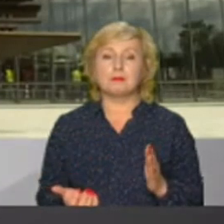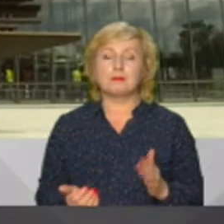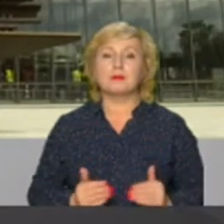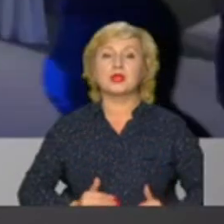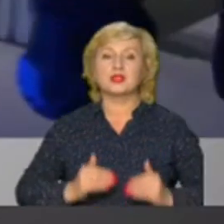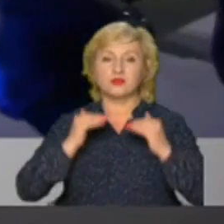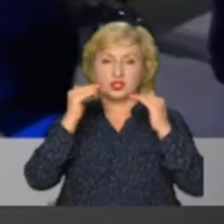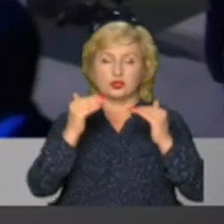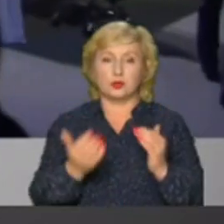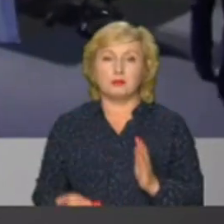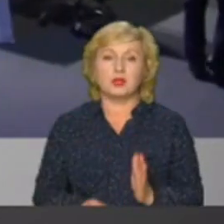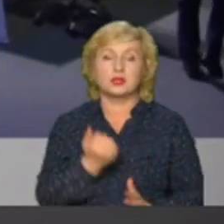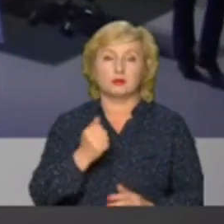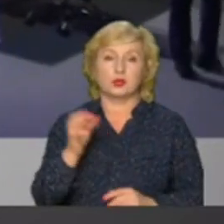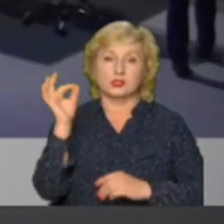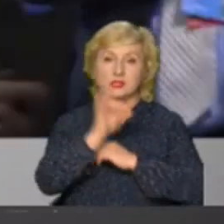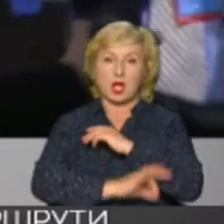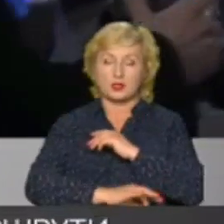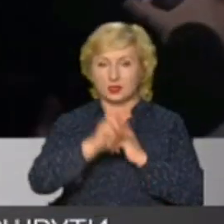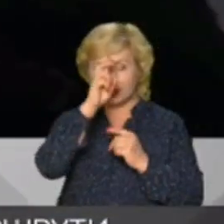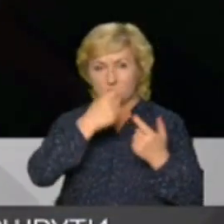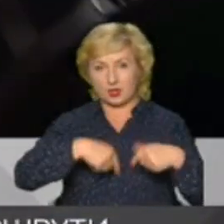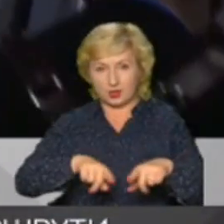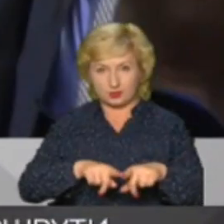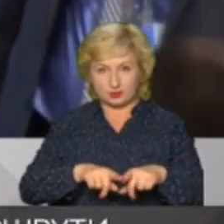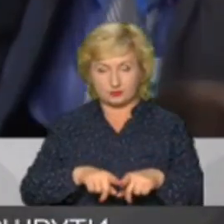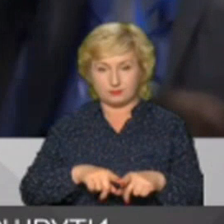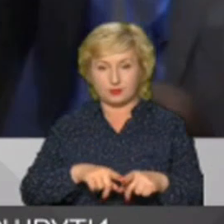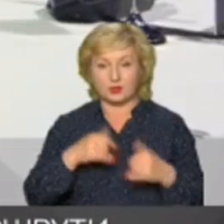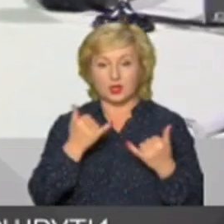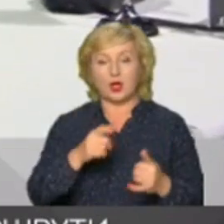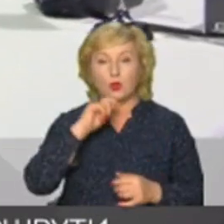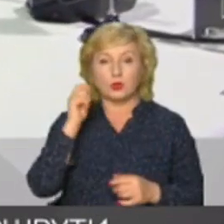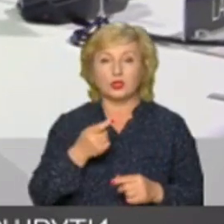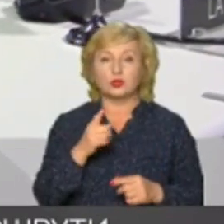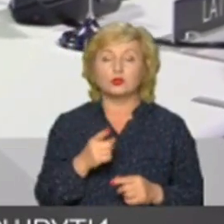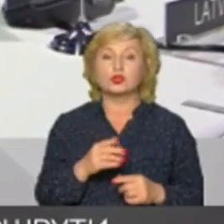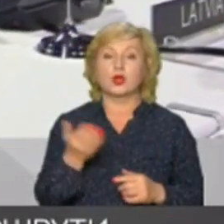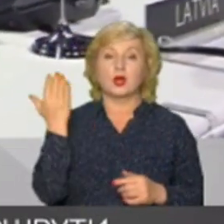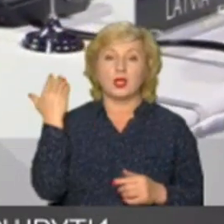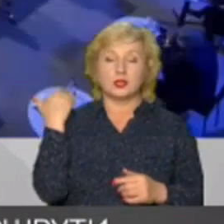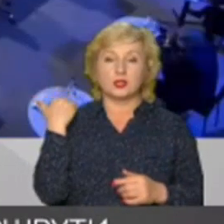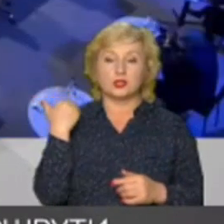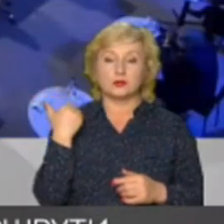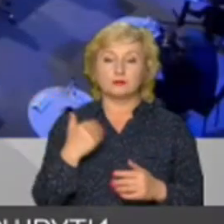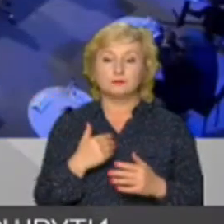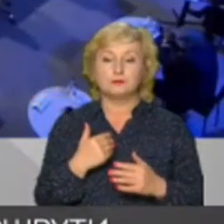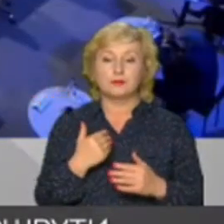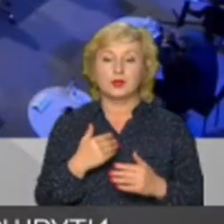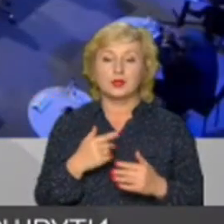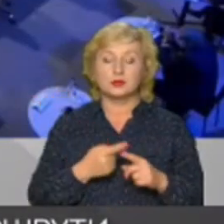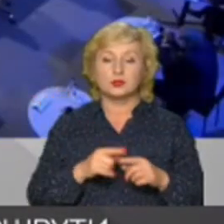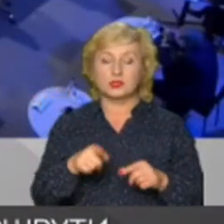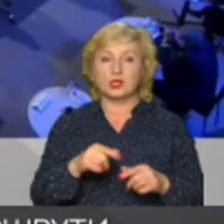підвищують підтримку західних країн для України, тому що раніше, до цієї ескалації